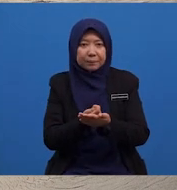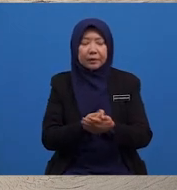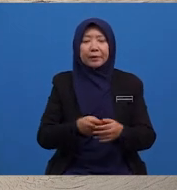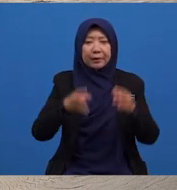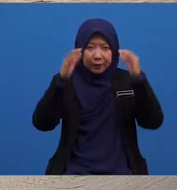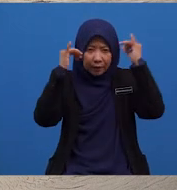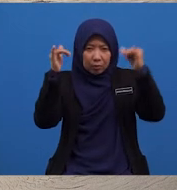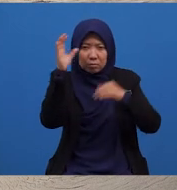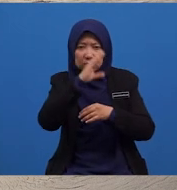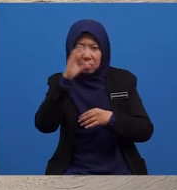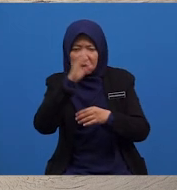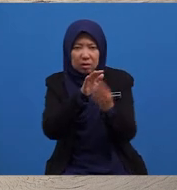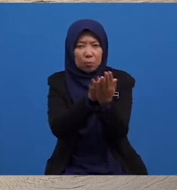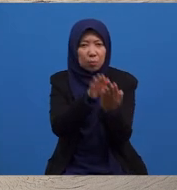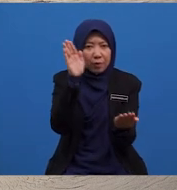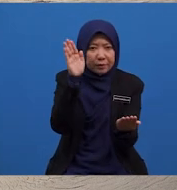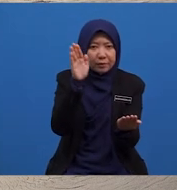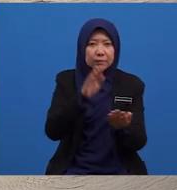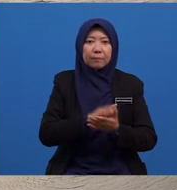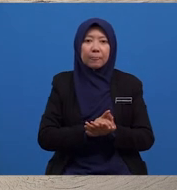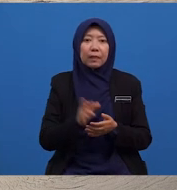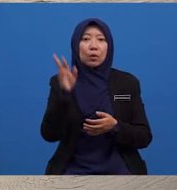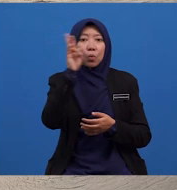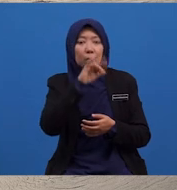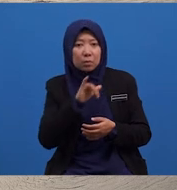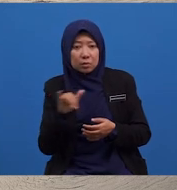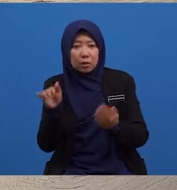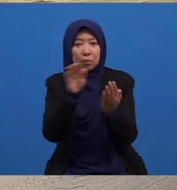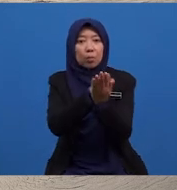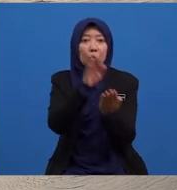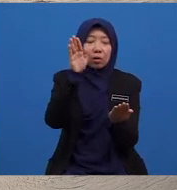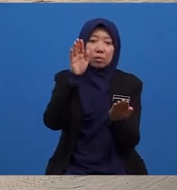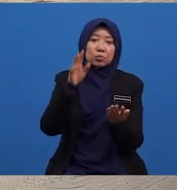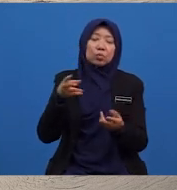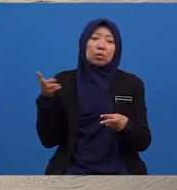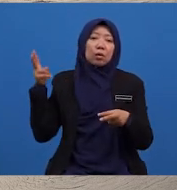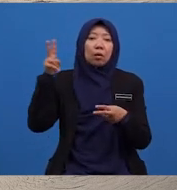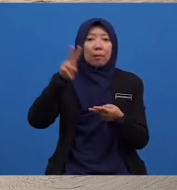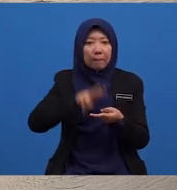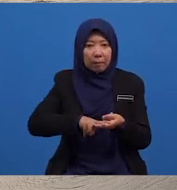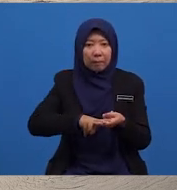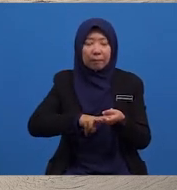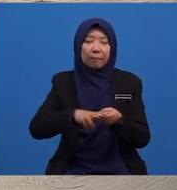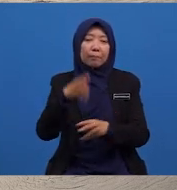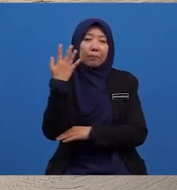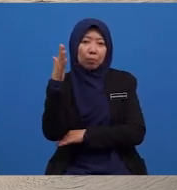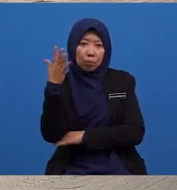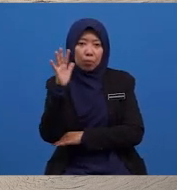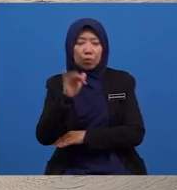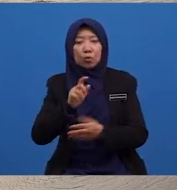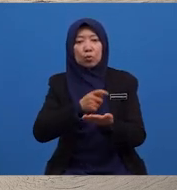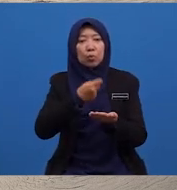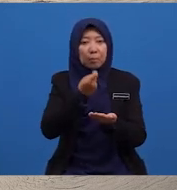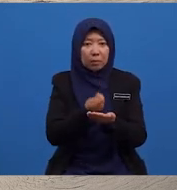mencari-cari kelibat sang buaya. Rupa-rupanya, sang buaya terhempap di bawah batang pokok yang tumbang